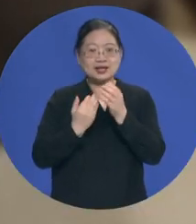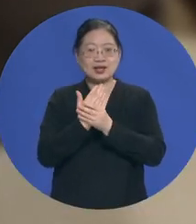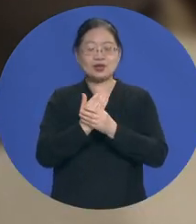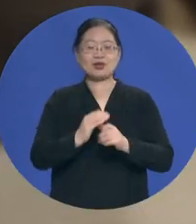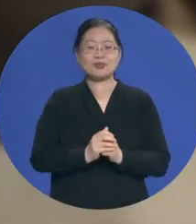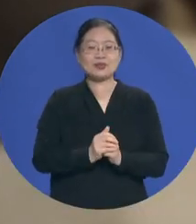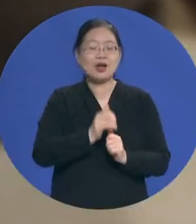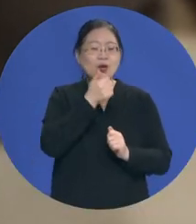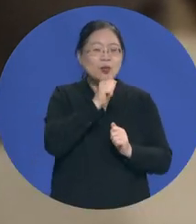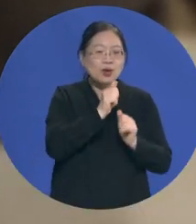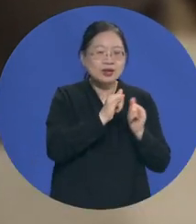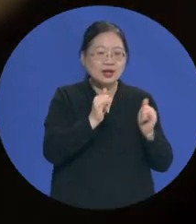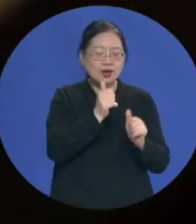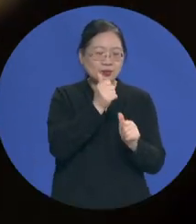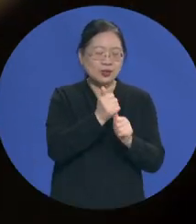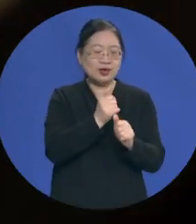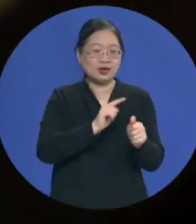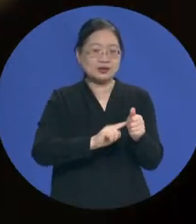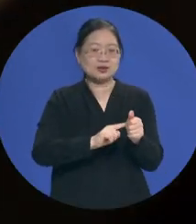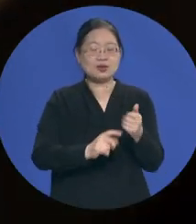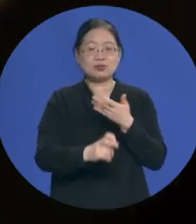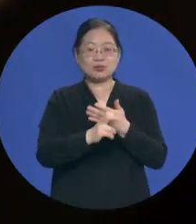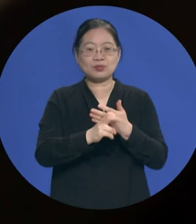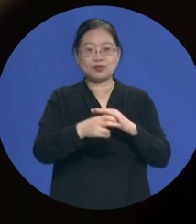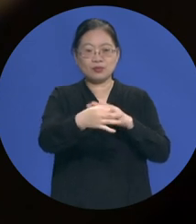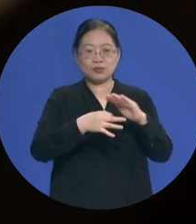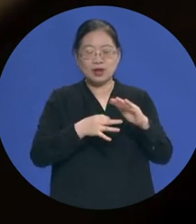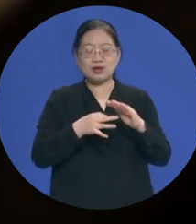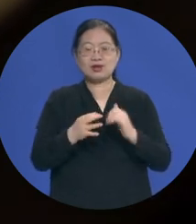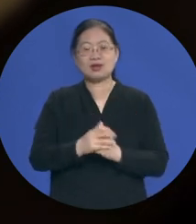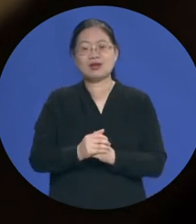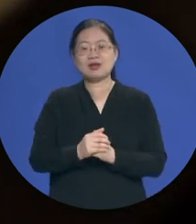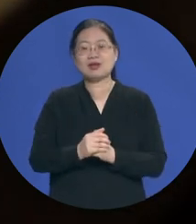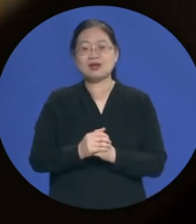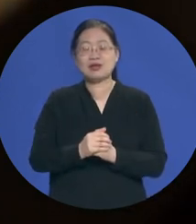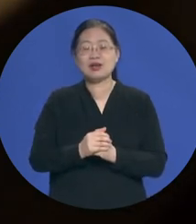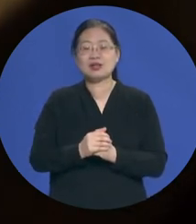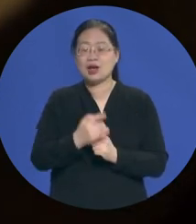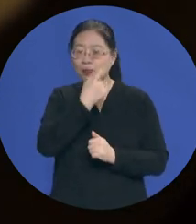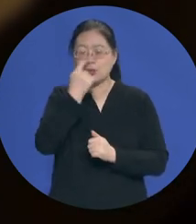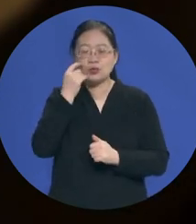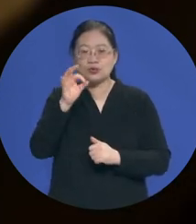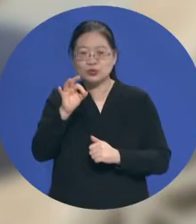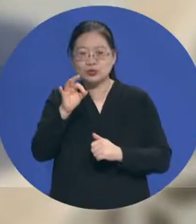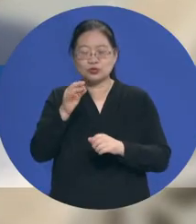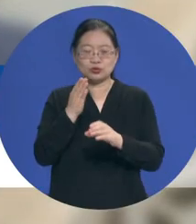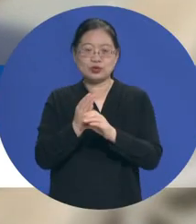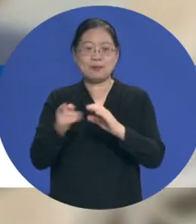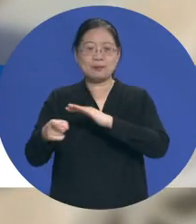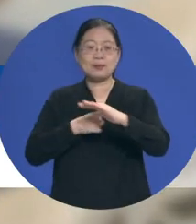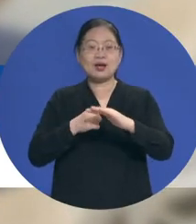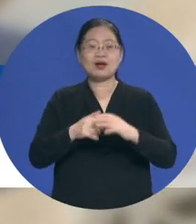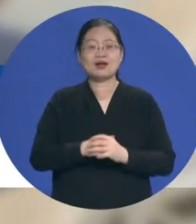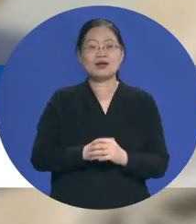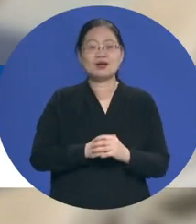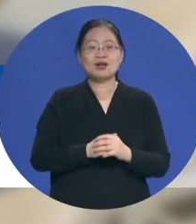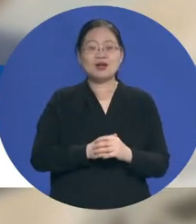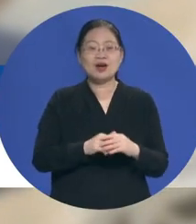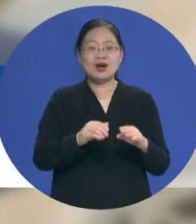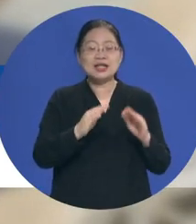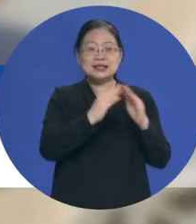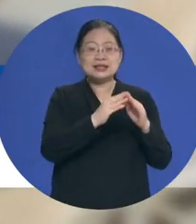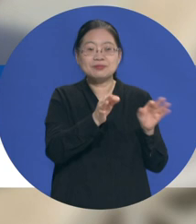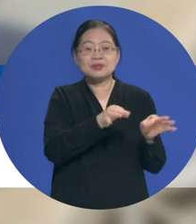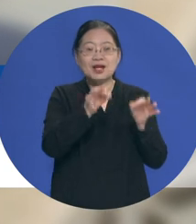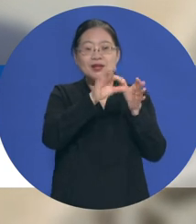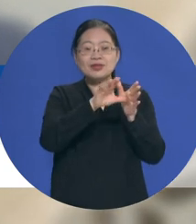중개보조원들이 불법적으로 중개 보수를 받고 임차인들에게 돌려줄 보증금을 빼돌렸습니다. 부동산 가격이 오를 때 너나 할 것